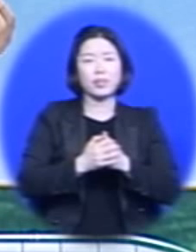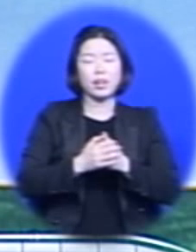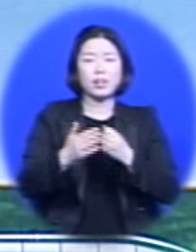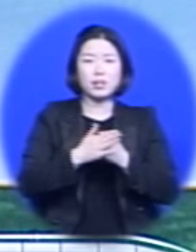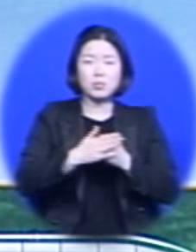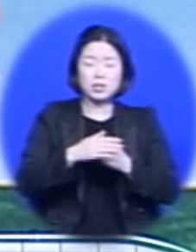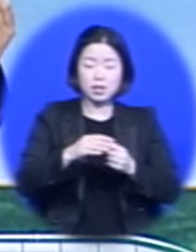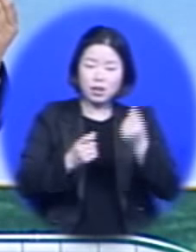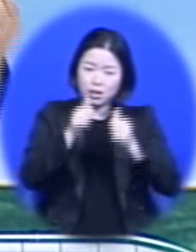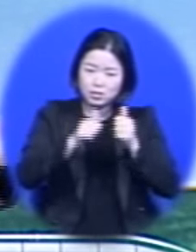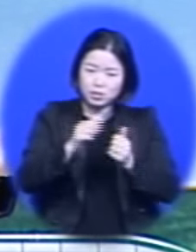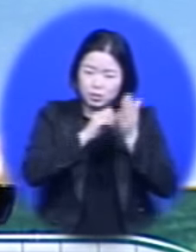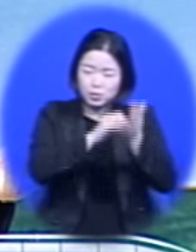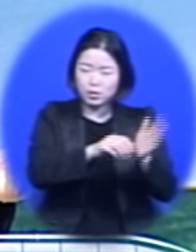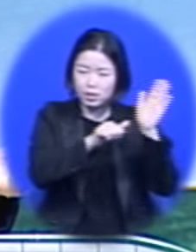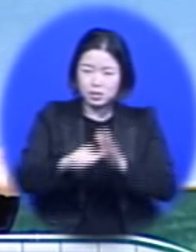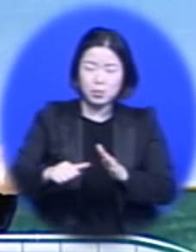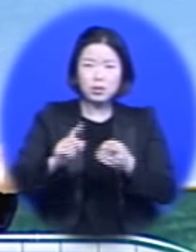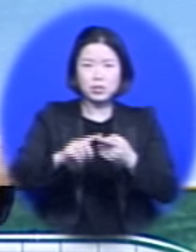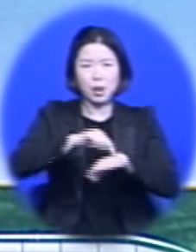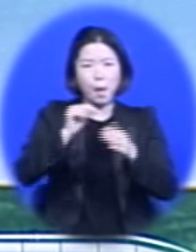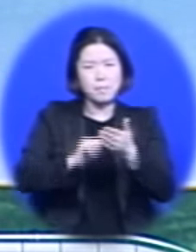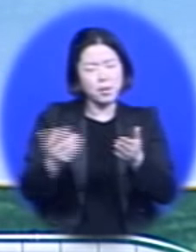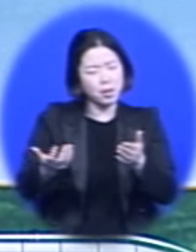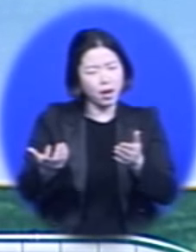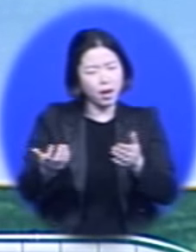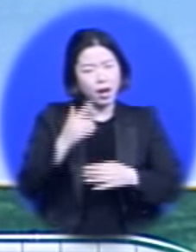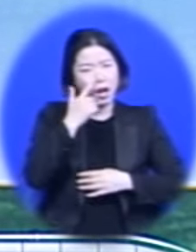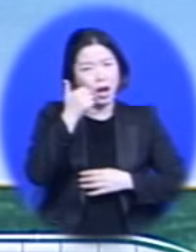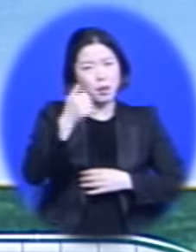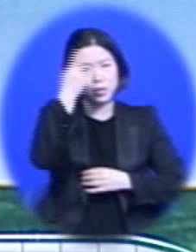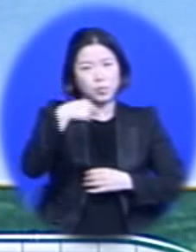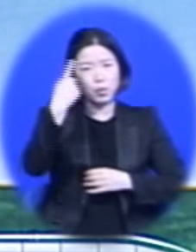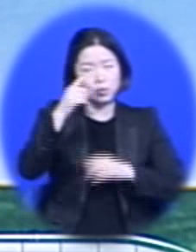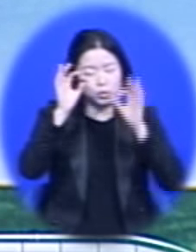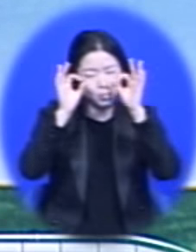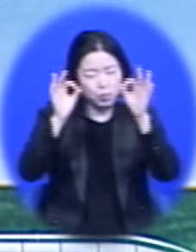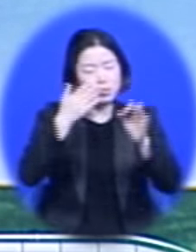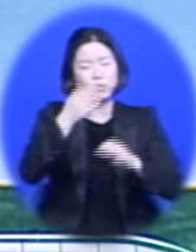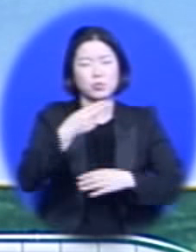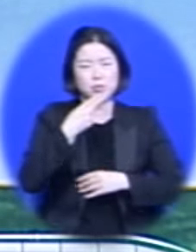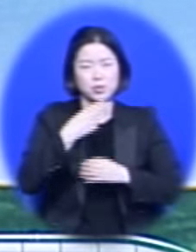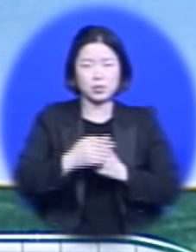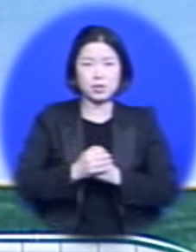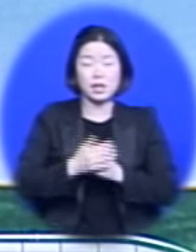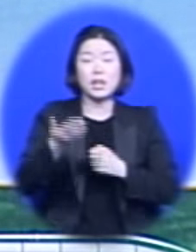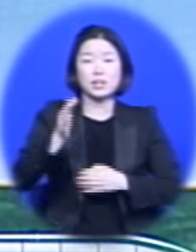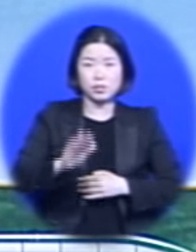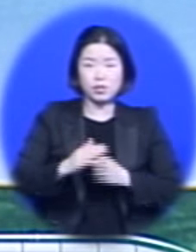실패한 것을 아버님이 얼마나 마음 아파하실까. 아버님 얼굴 뵐 면목이 없는 겁니다.